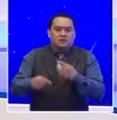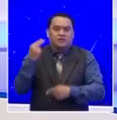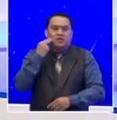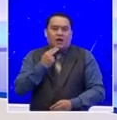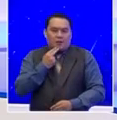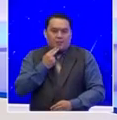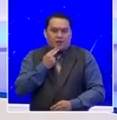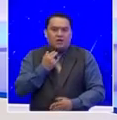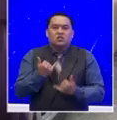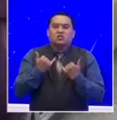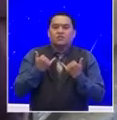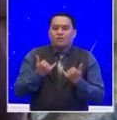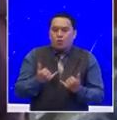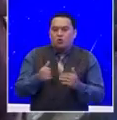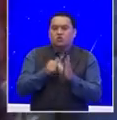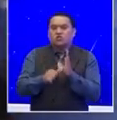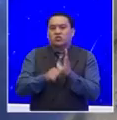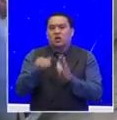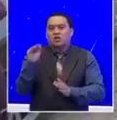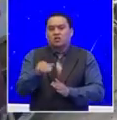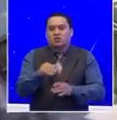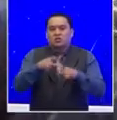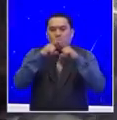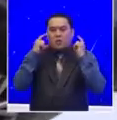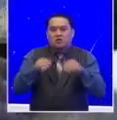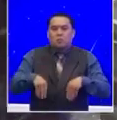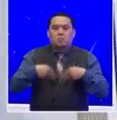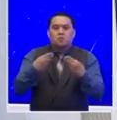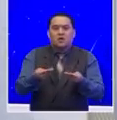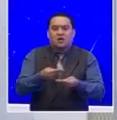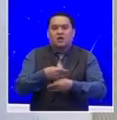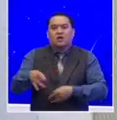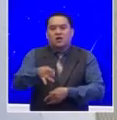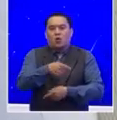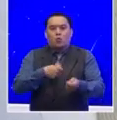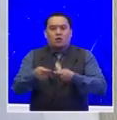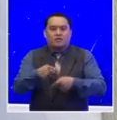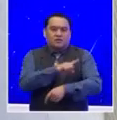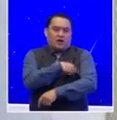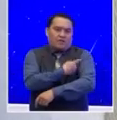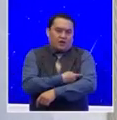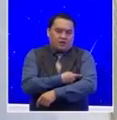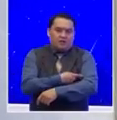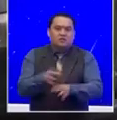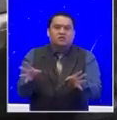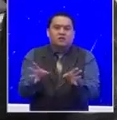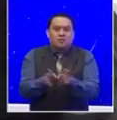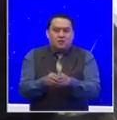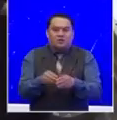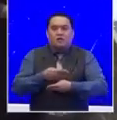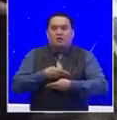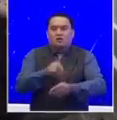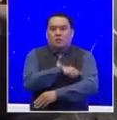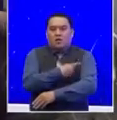страны. В настоящее время уже 60 тысяч масок переданы в распоряжение регионального управления здравоохранения. Ведомство